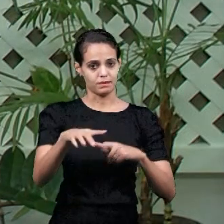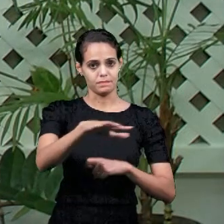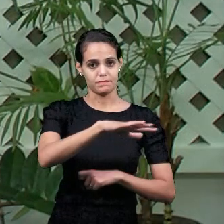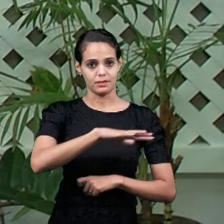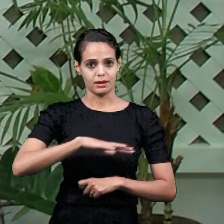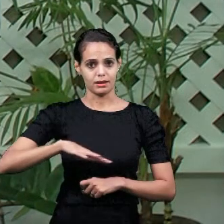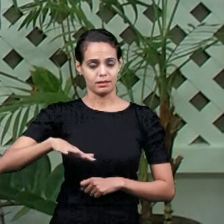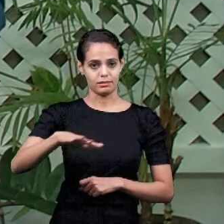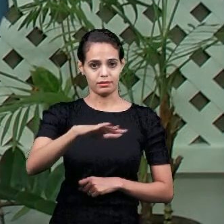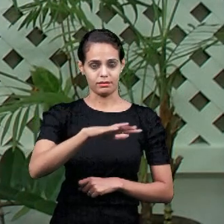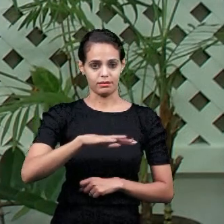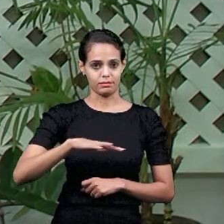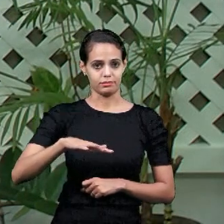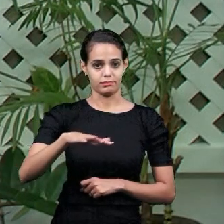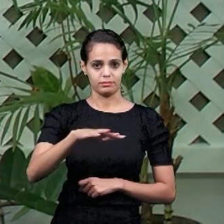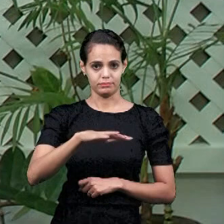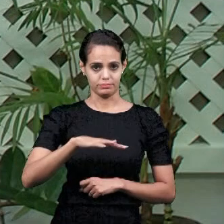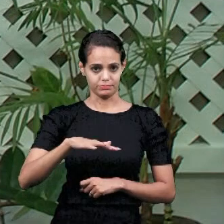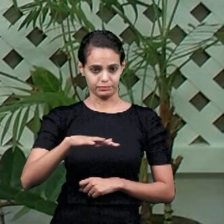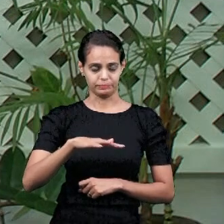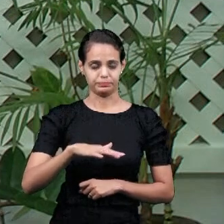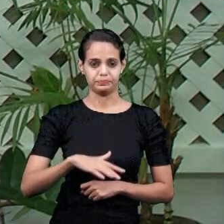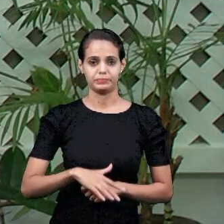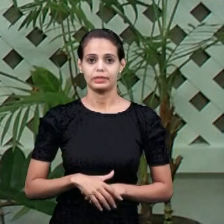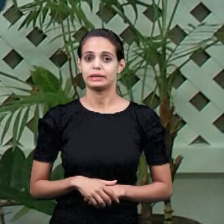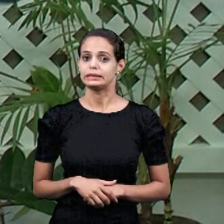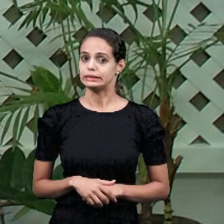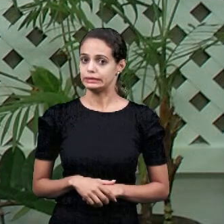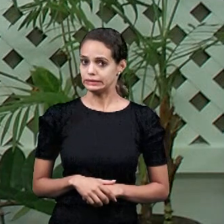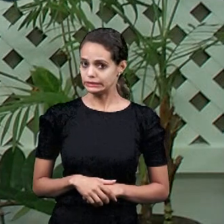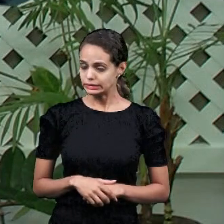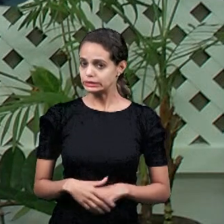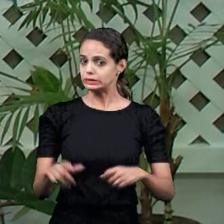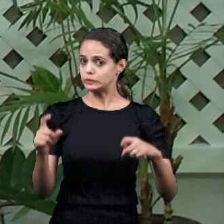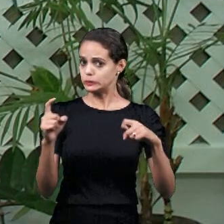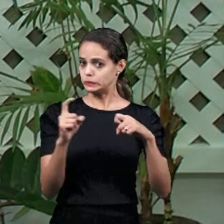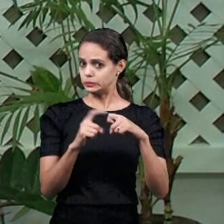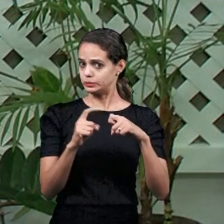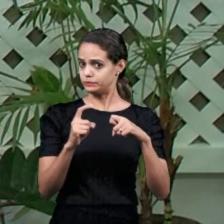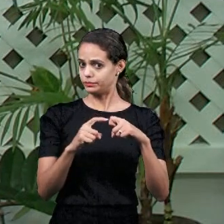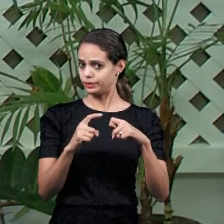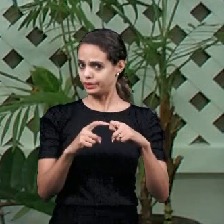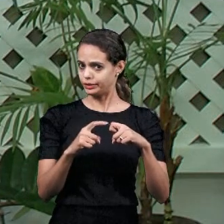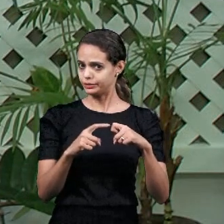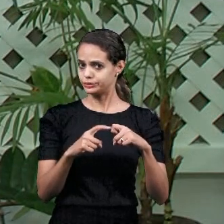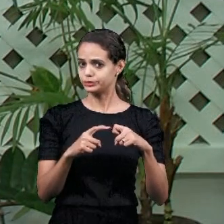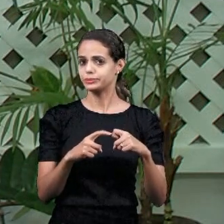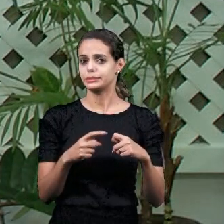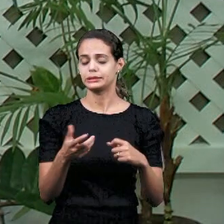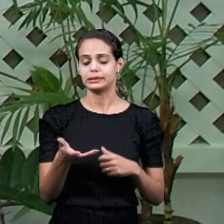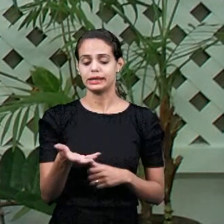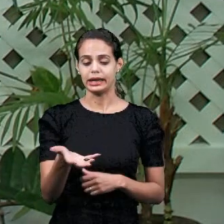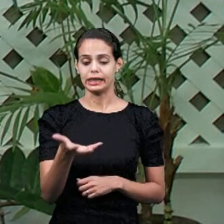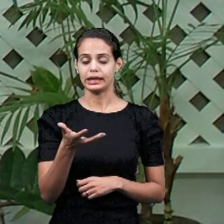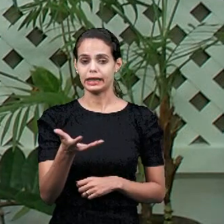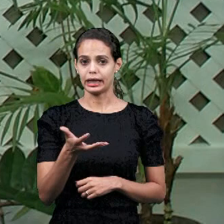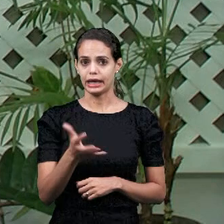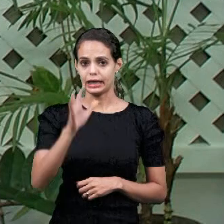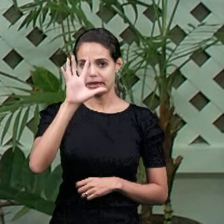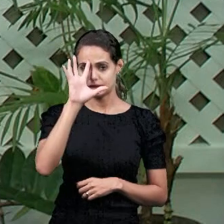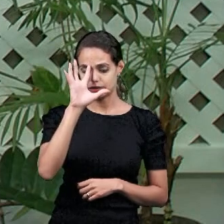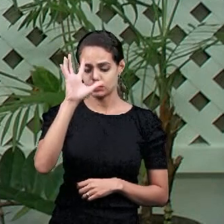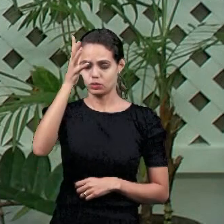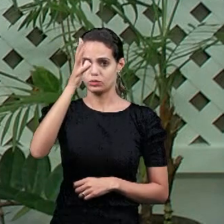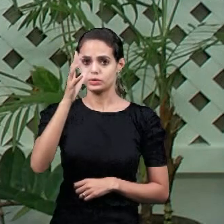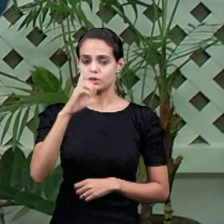services. Ils essayent de porter la solution aux problèmes graves et ils le font avec beaucoup d'applications.